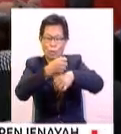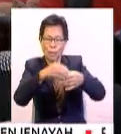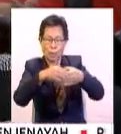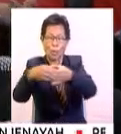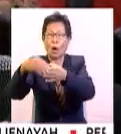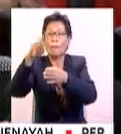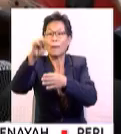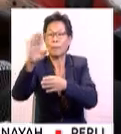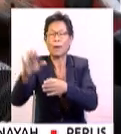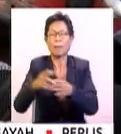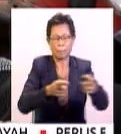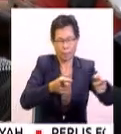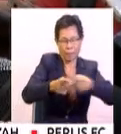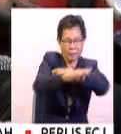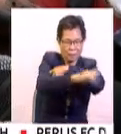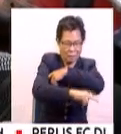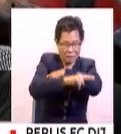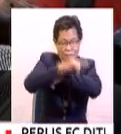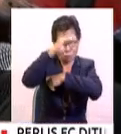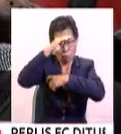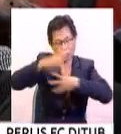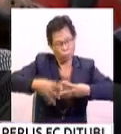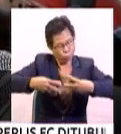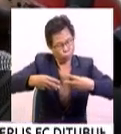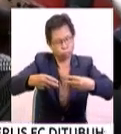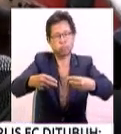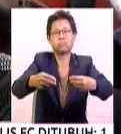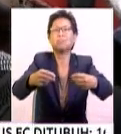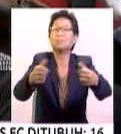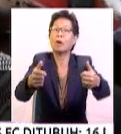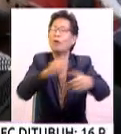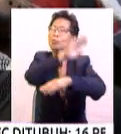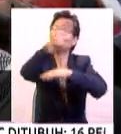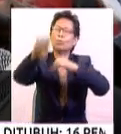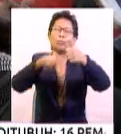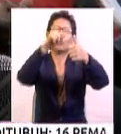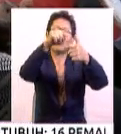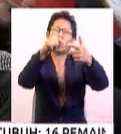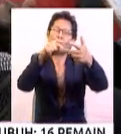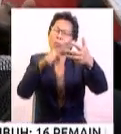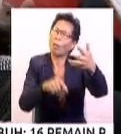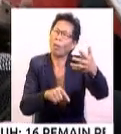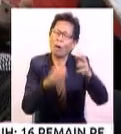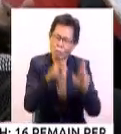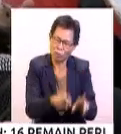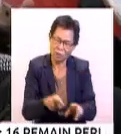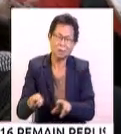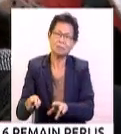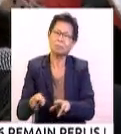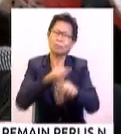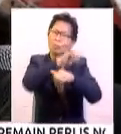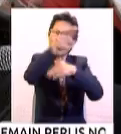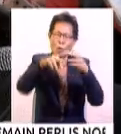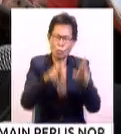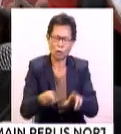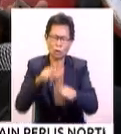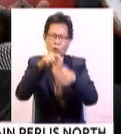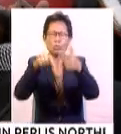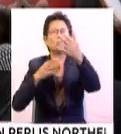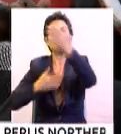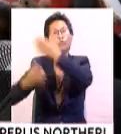negeri akan dapat berjalan dengan lebih lancar. Dan segala perkara yang telah dirancang yang dahulu